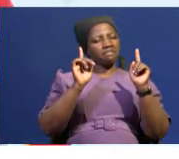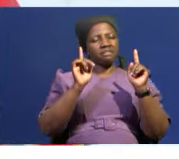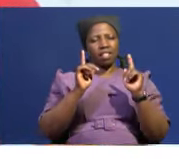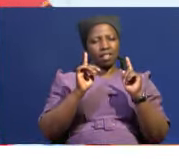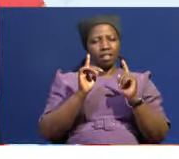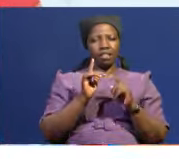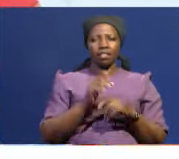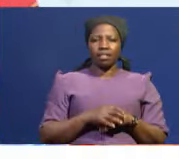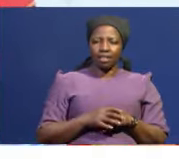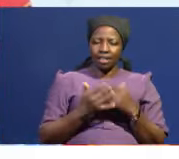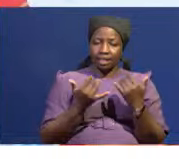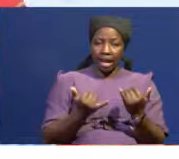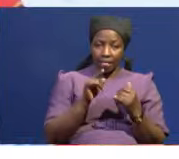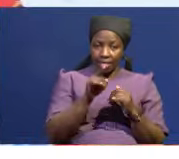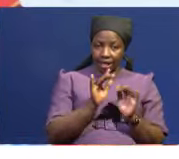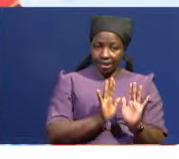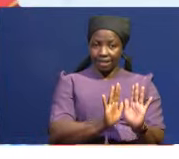Where does that leave